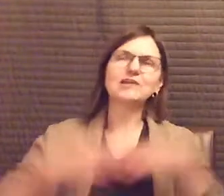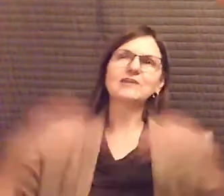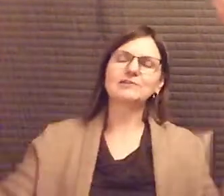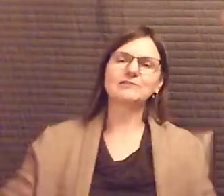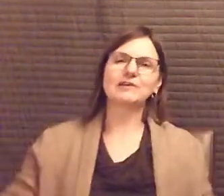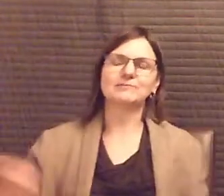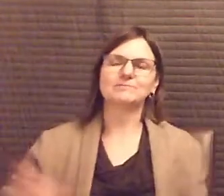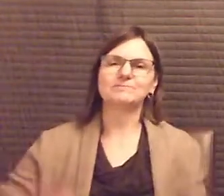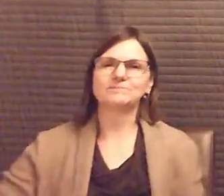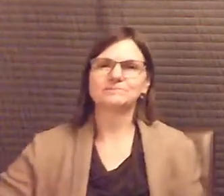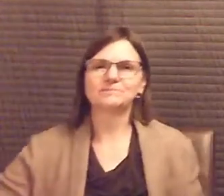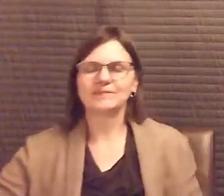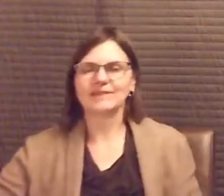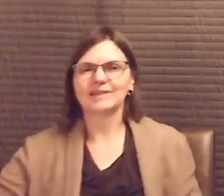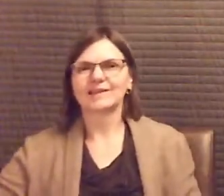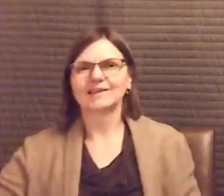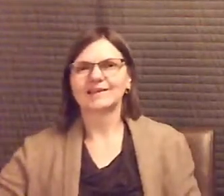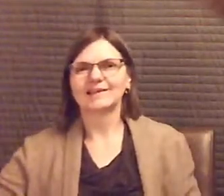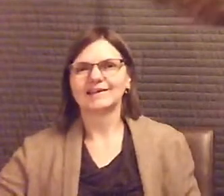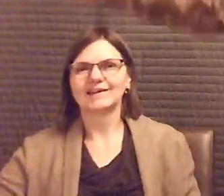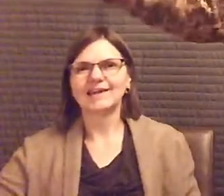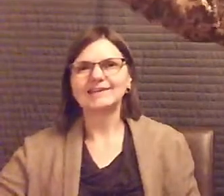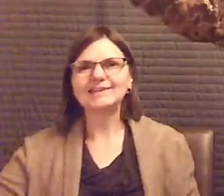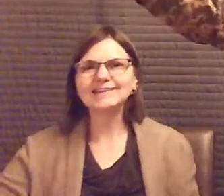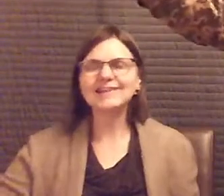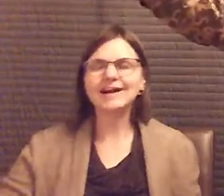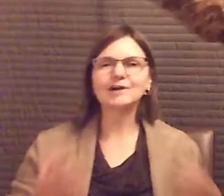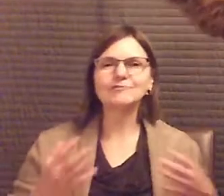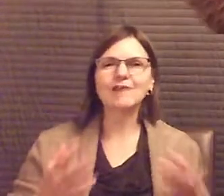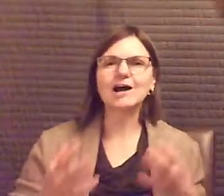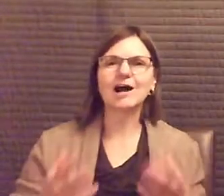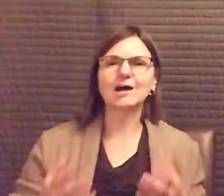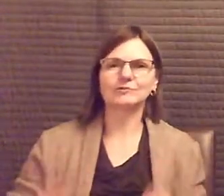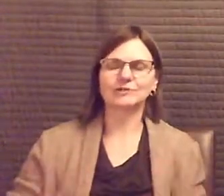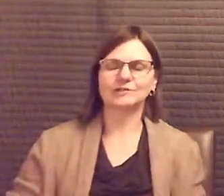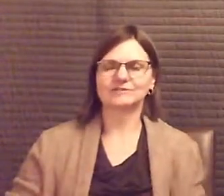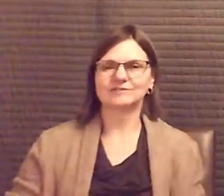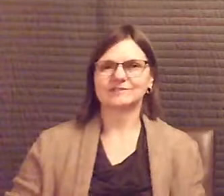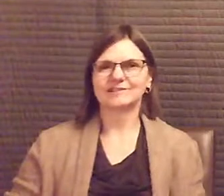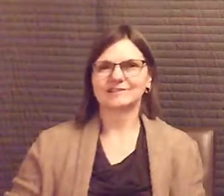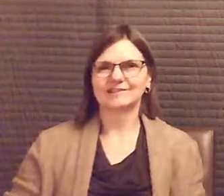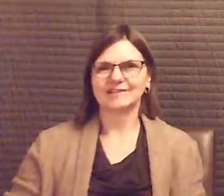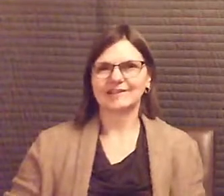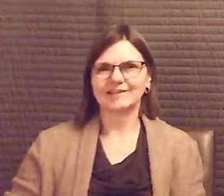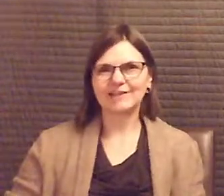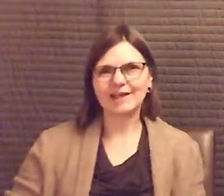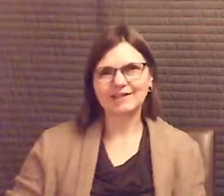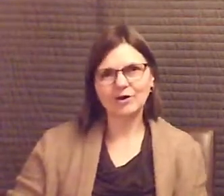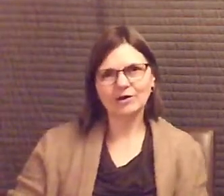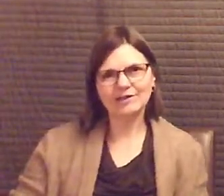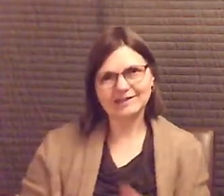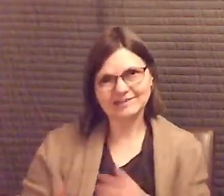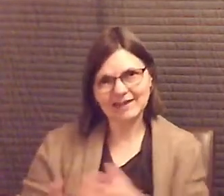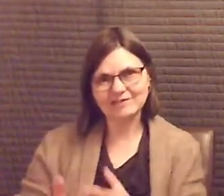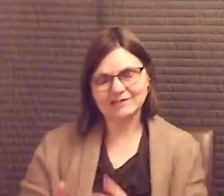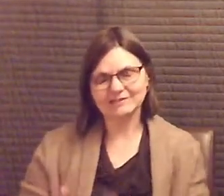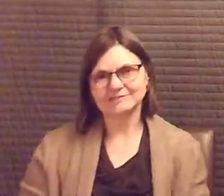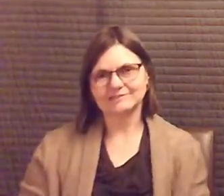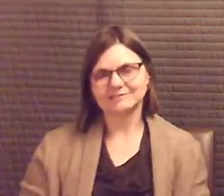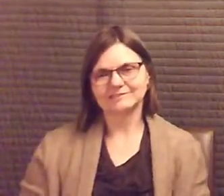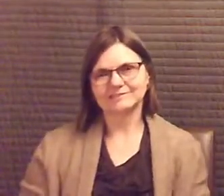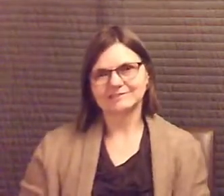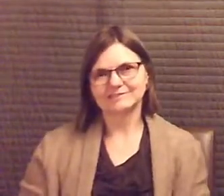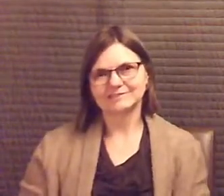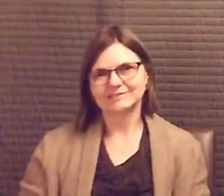een ander te vliegen no longer niet langer gevallen hou heel sluw en alle naar zijn de